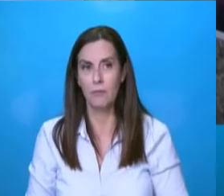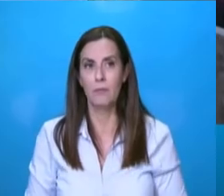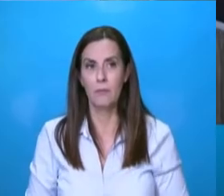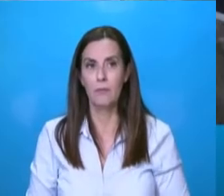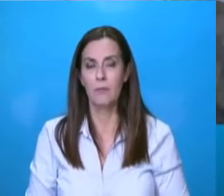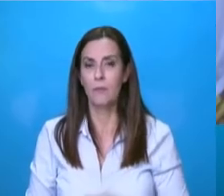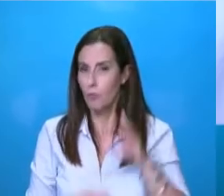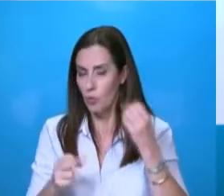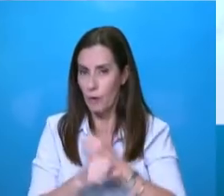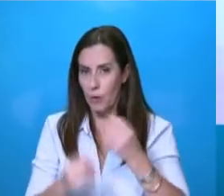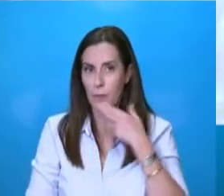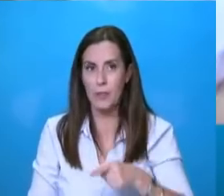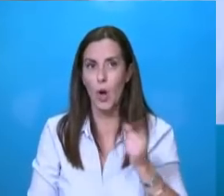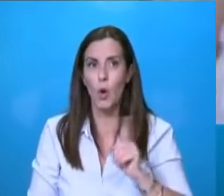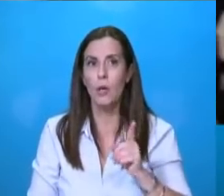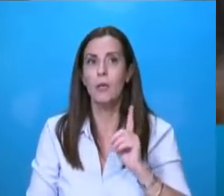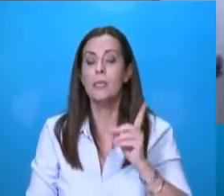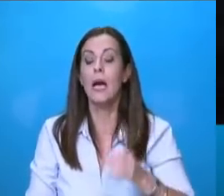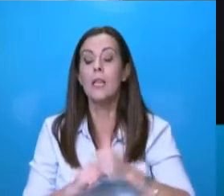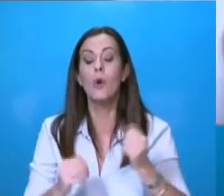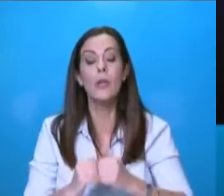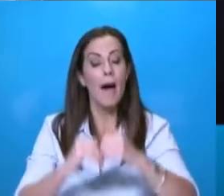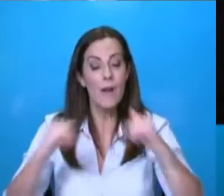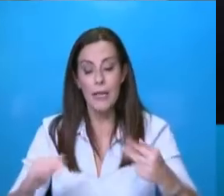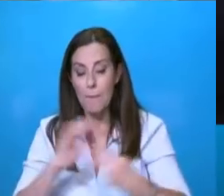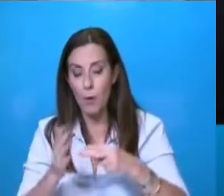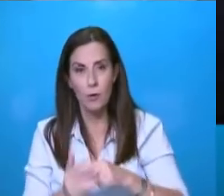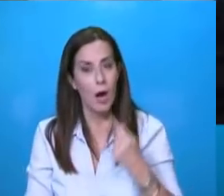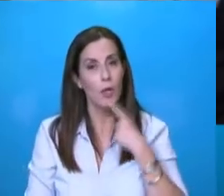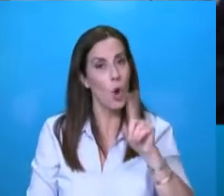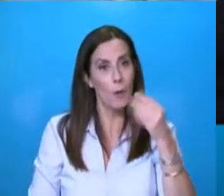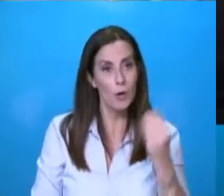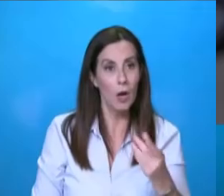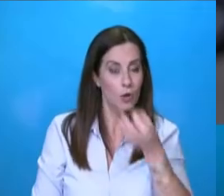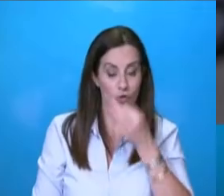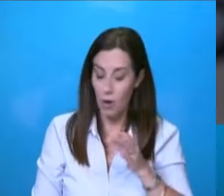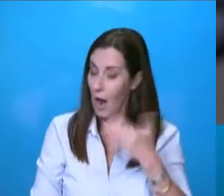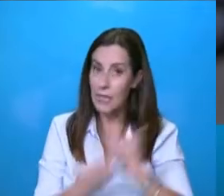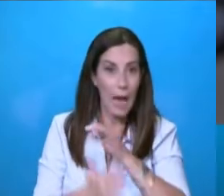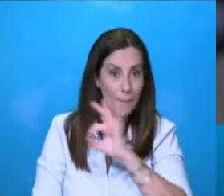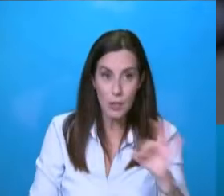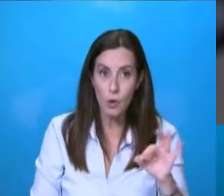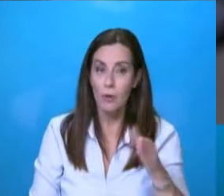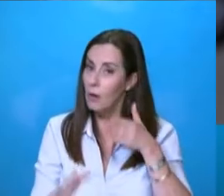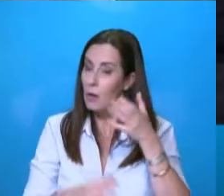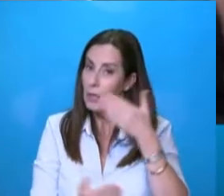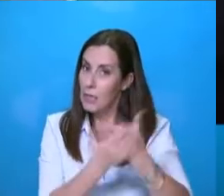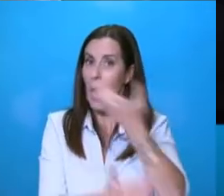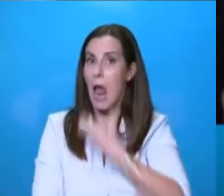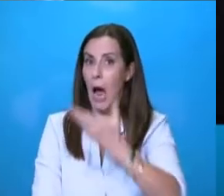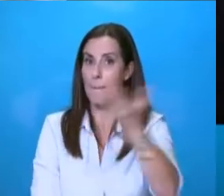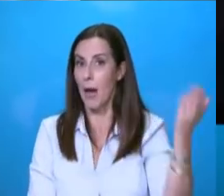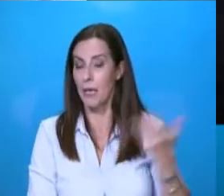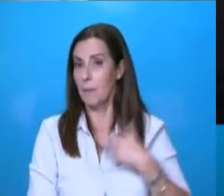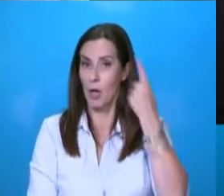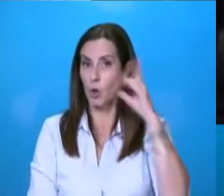מידה. ולכן צריך להפריד בין הפוליטיקה. הצעה טובה, אני לא אומר שלא. עכשיו, אתה שואל אותי הרבנים. הצעה מצוינת, כנס לרבנים, תציע להם. תעזור לי להיכנס לכל